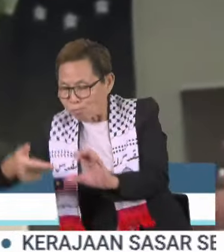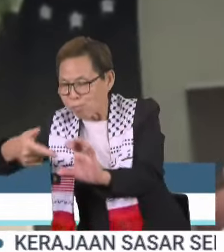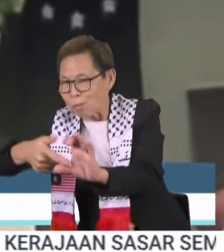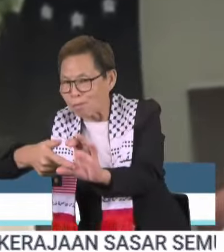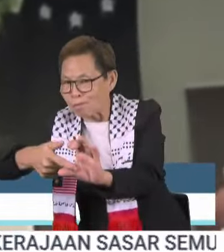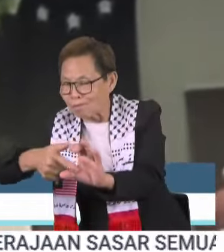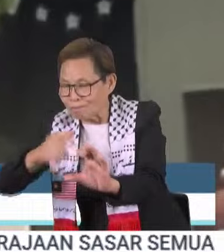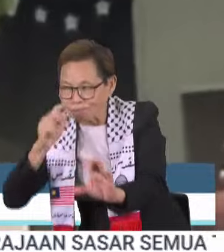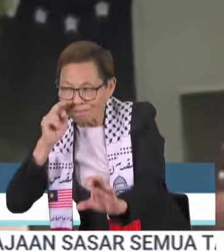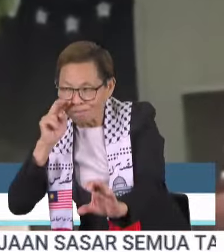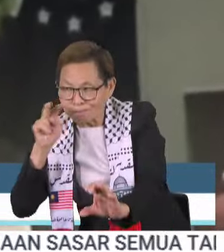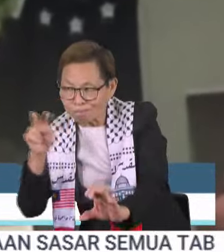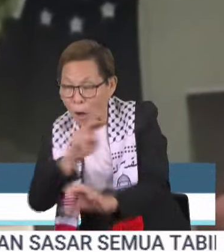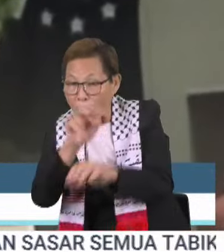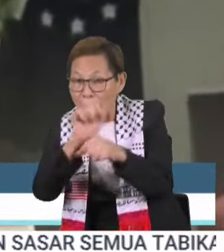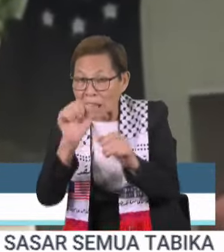minyak.